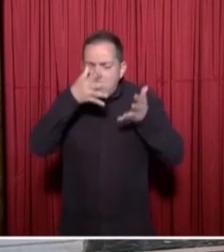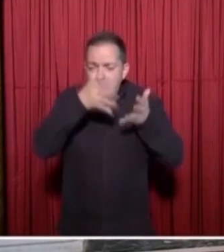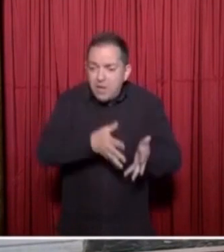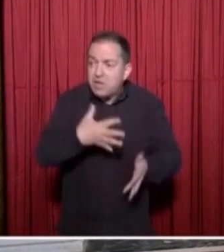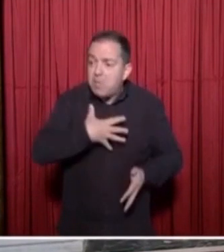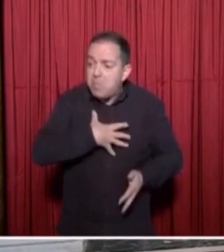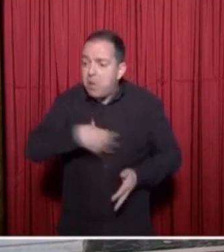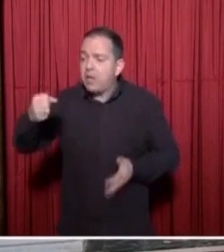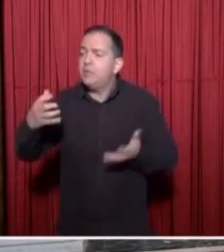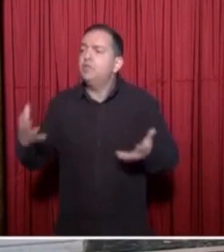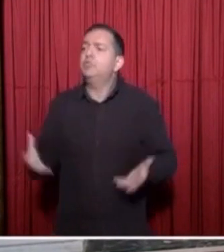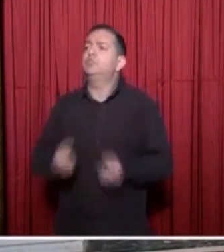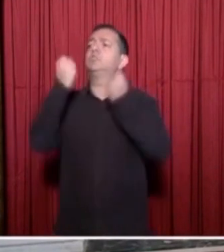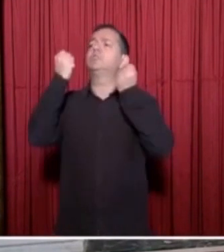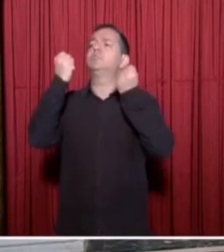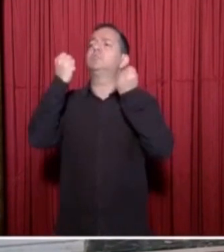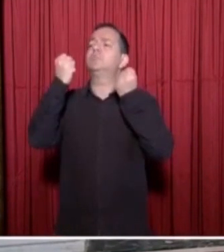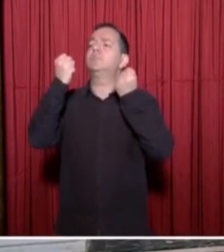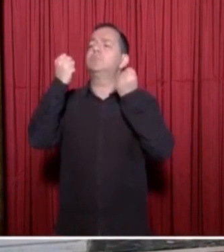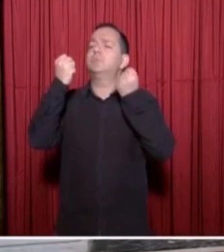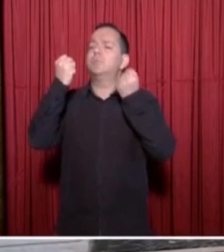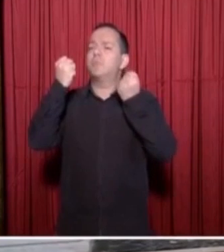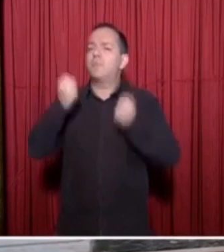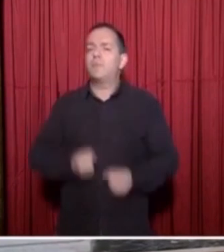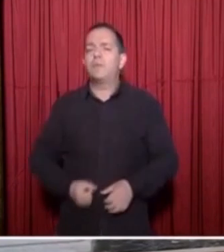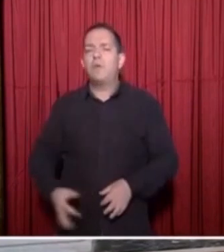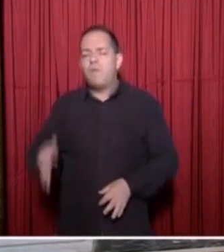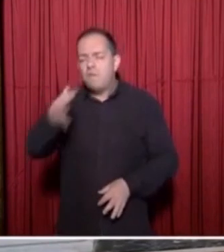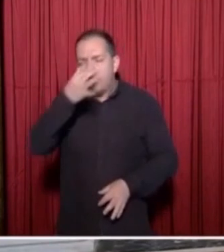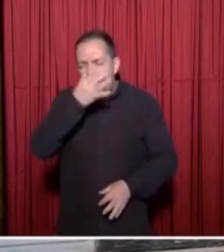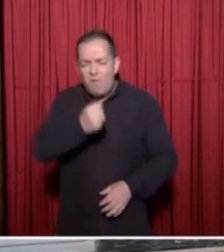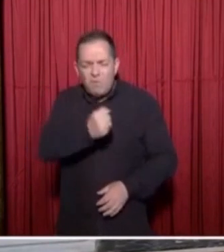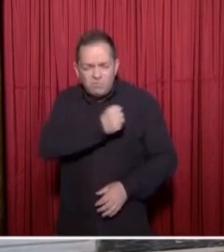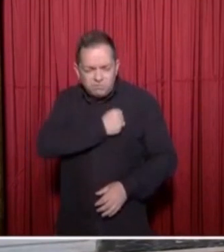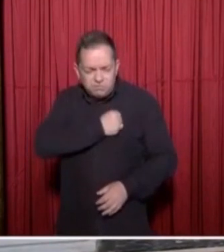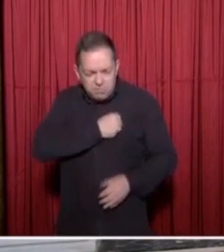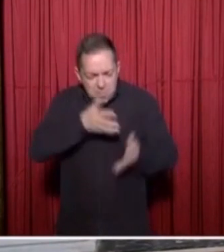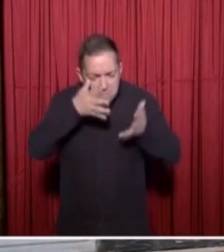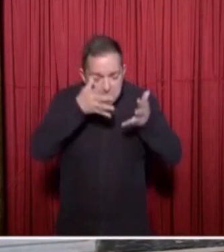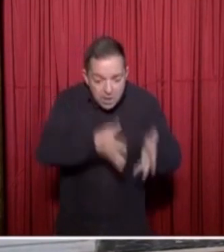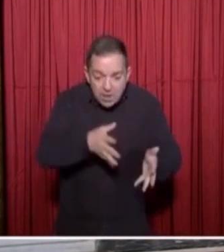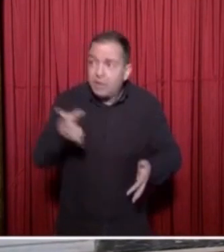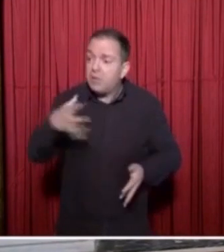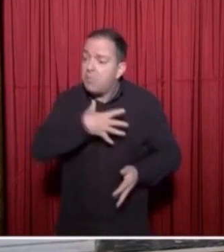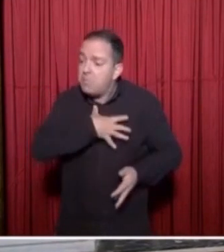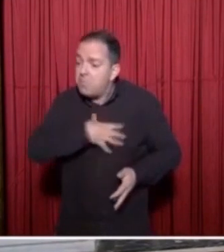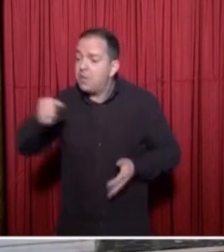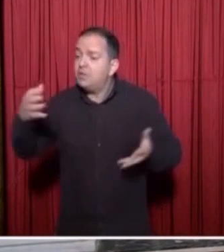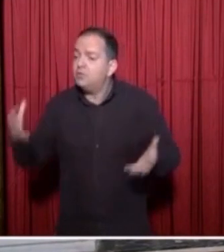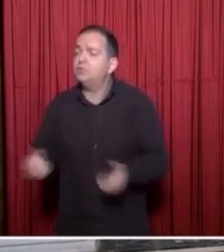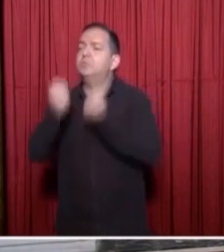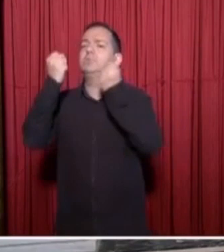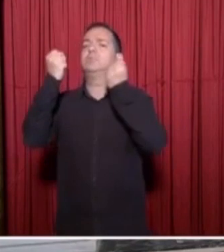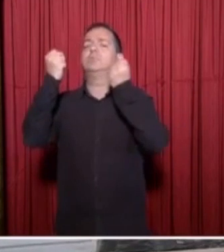των έργων μου ρίσε με. Εκ του βορβόρου των έργων μου